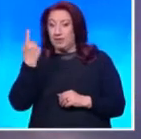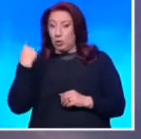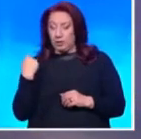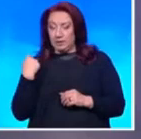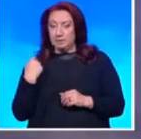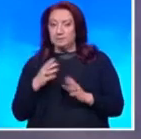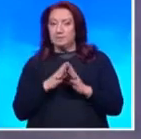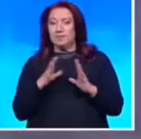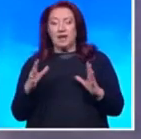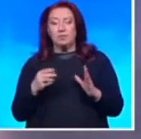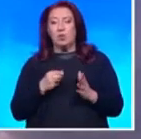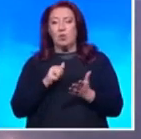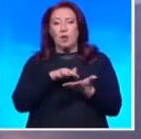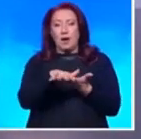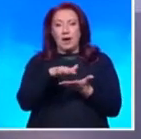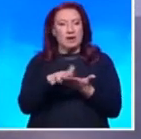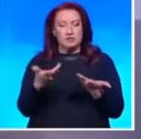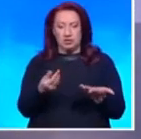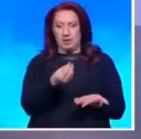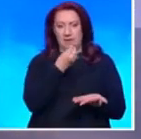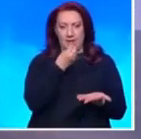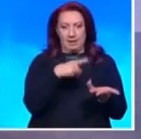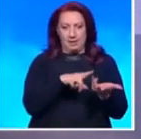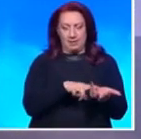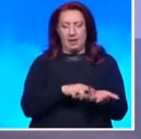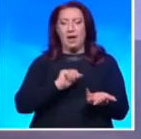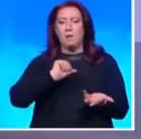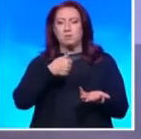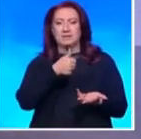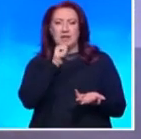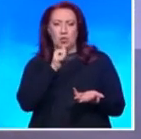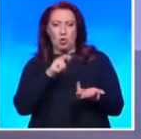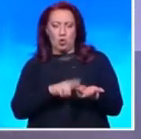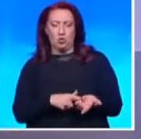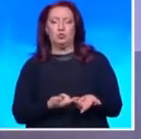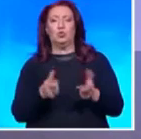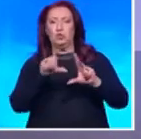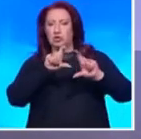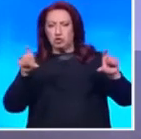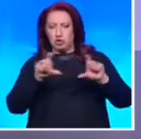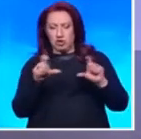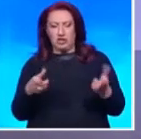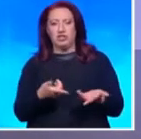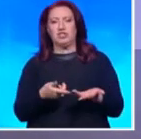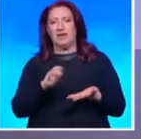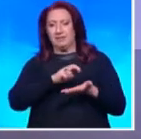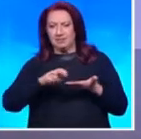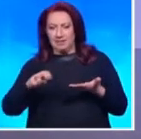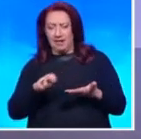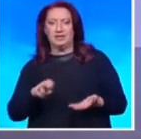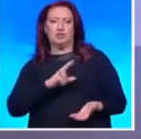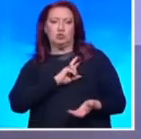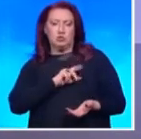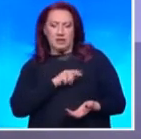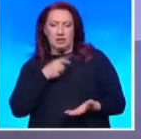от разходите са за храна и безалкохолни напитки, следвани от тези за жилище, данъци и социални осигуровки, транспорт и